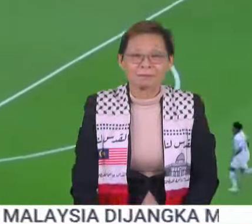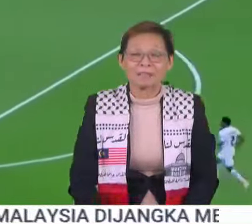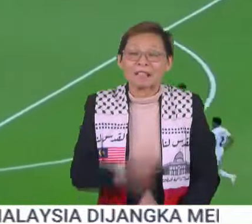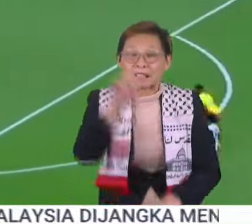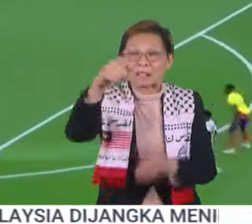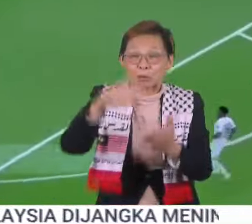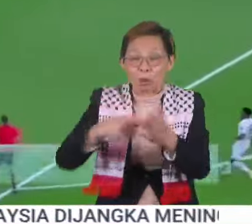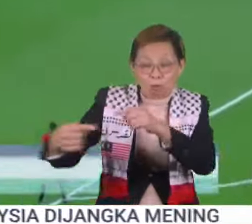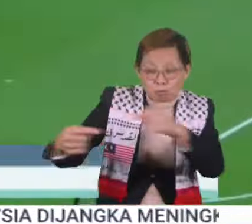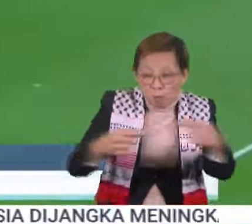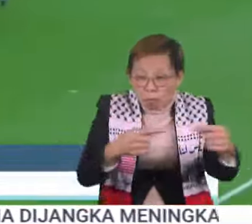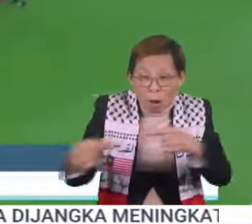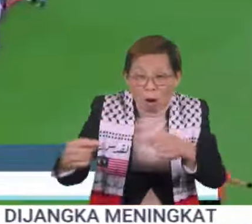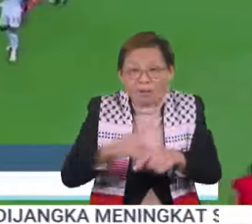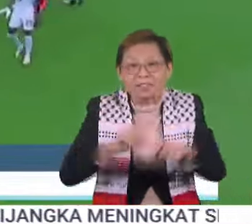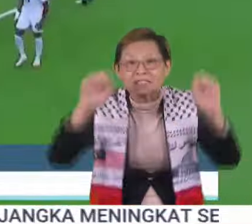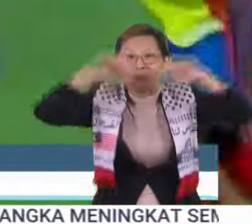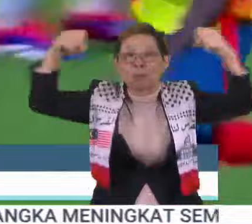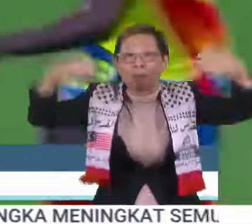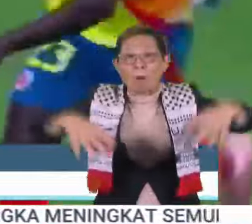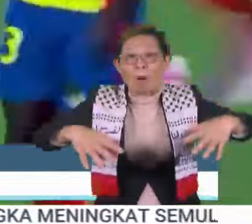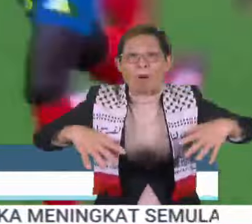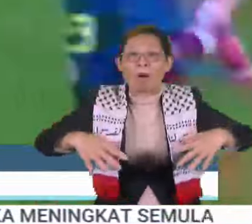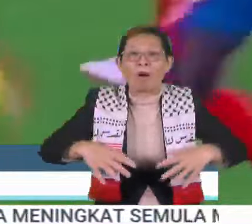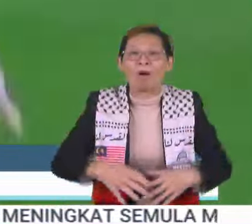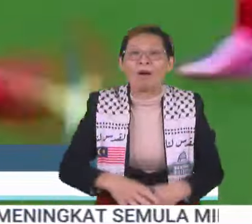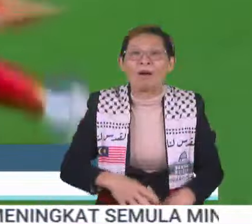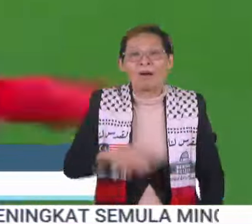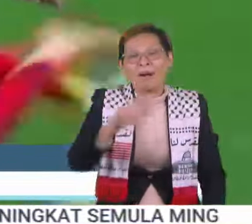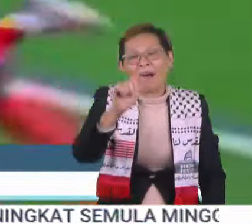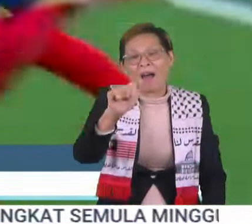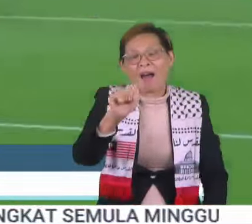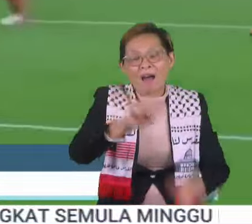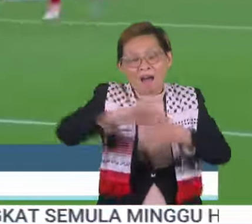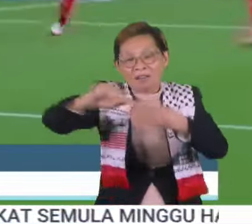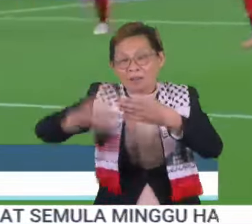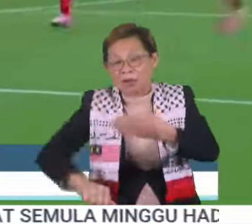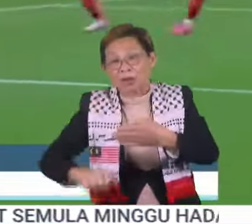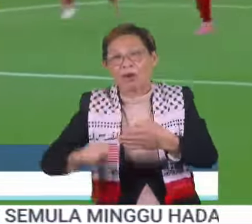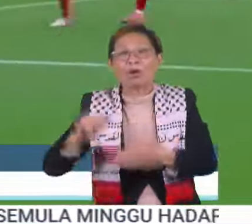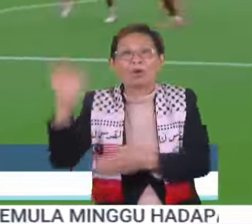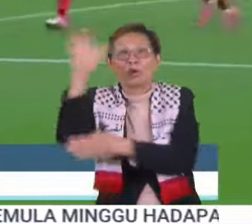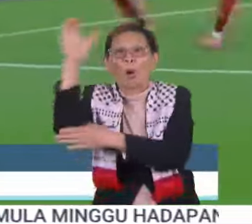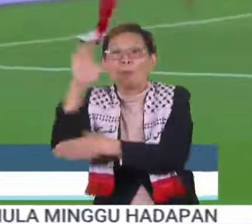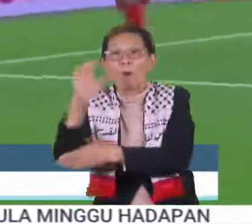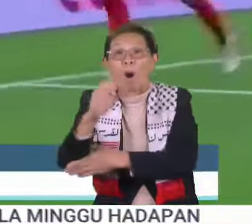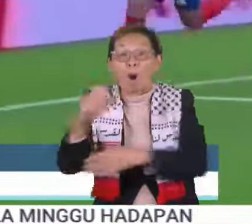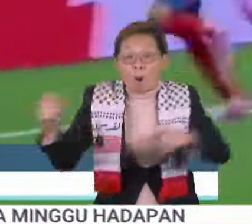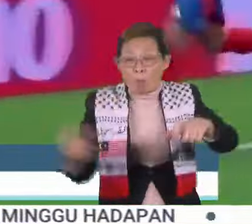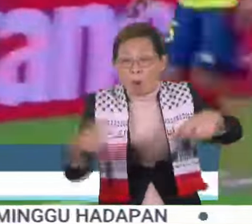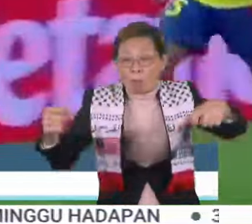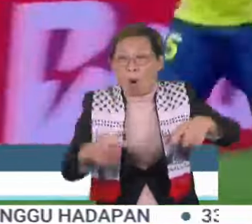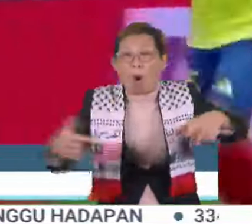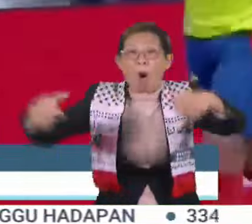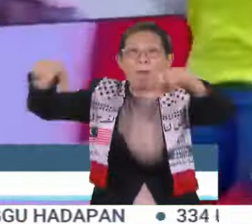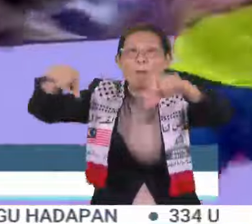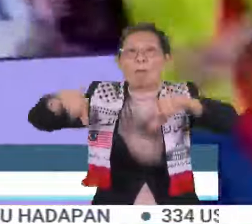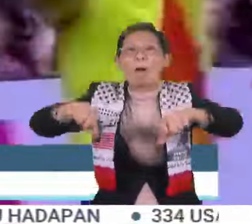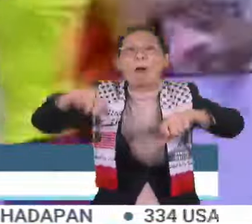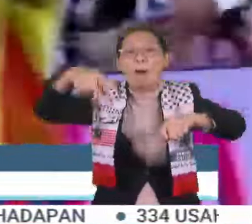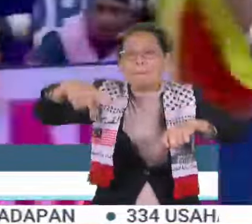Dalam satu lagi pertembungan di Stadium State Farm Glendale, Arizona, Colombia berpesta gol menumbangkan pasukan